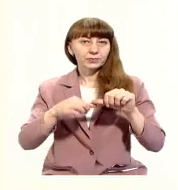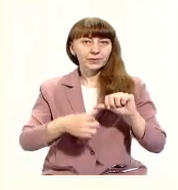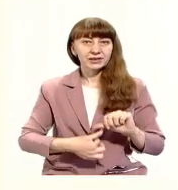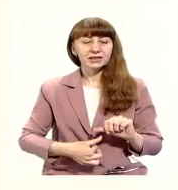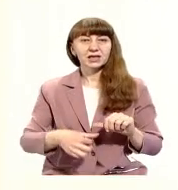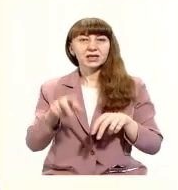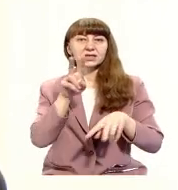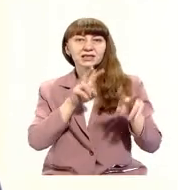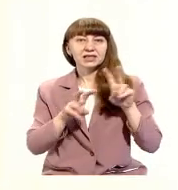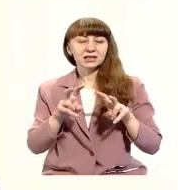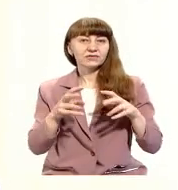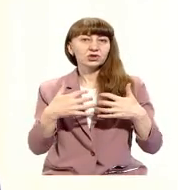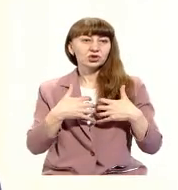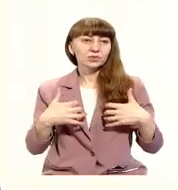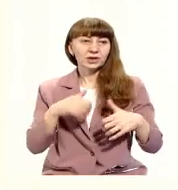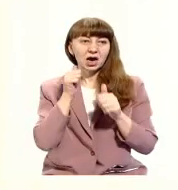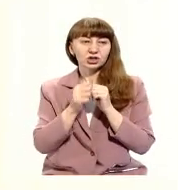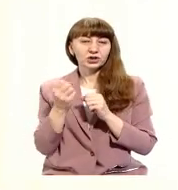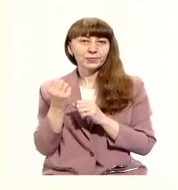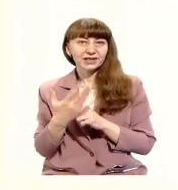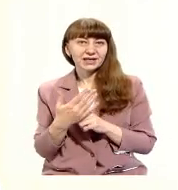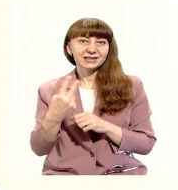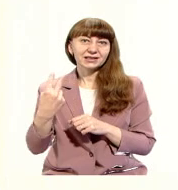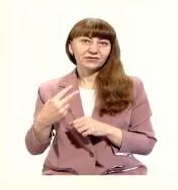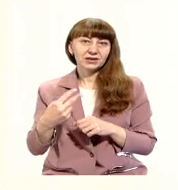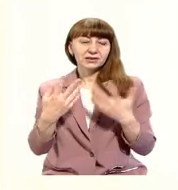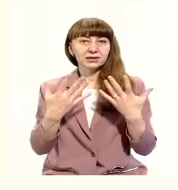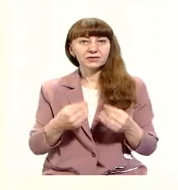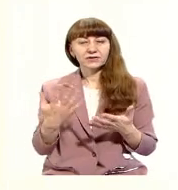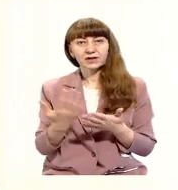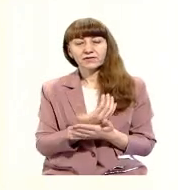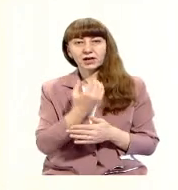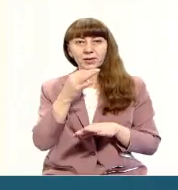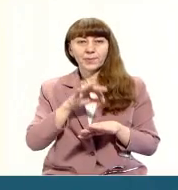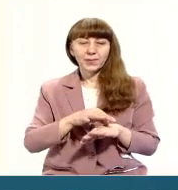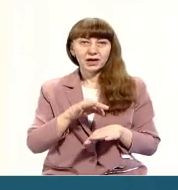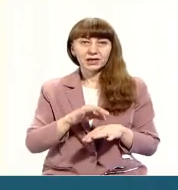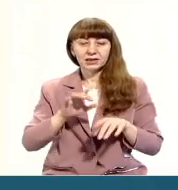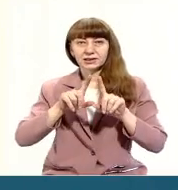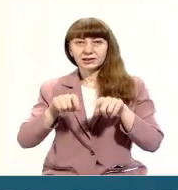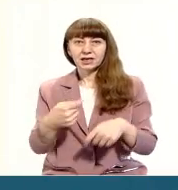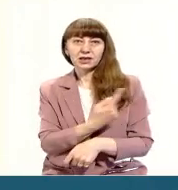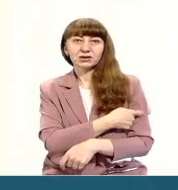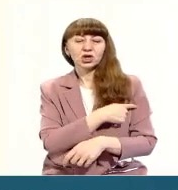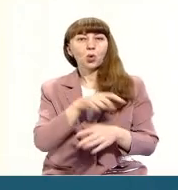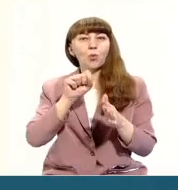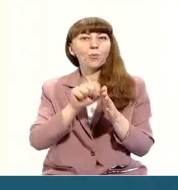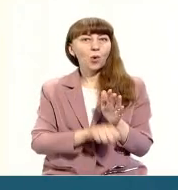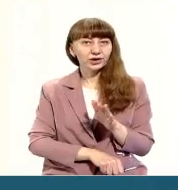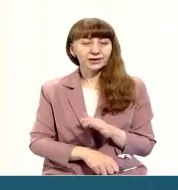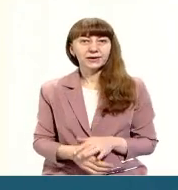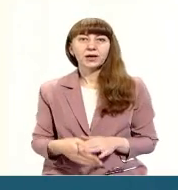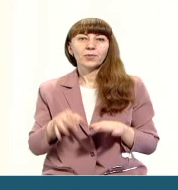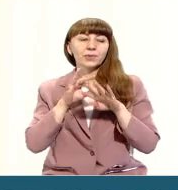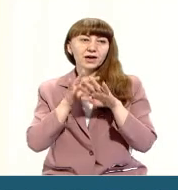оздоровлення животных через каждые 15-20 дней с выявлением больных животных и сдачей их на санитарный убой проведением